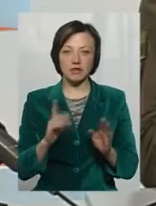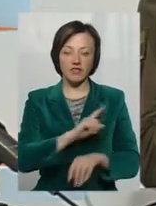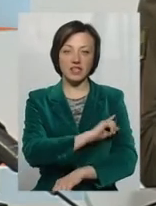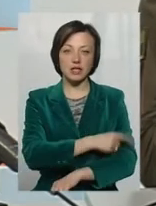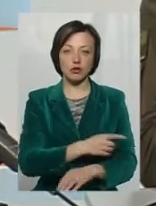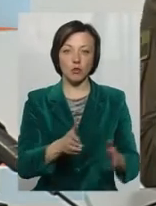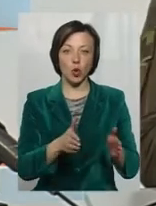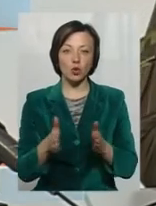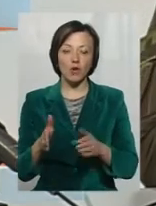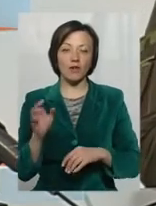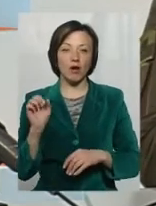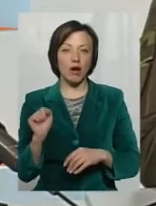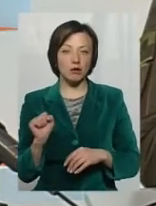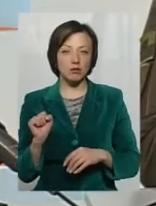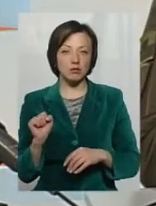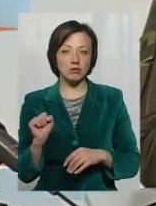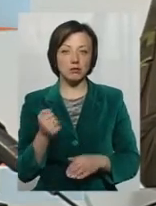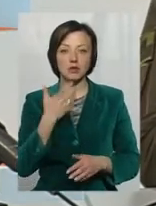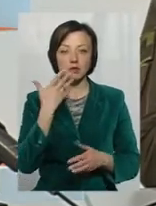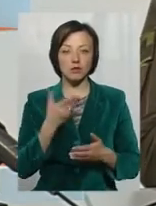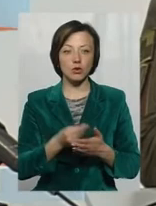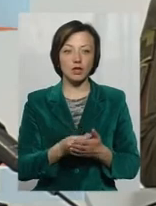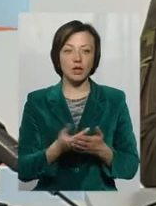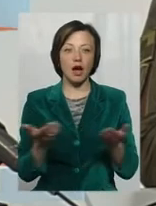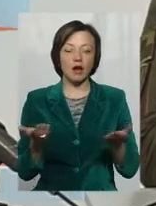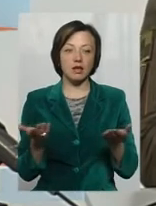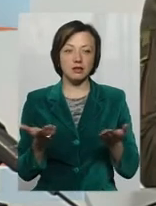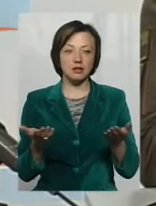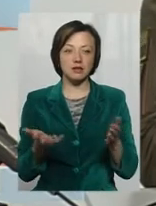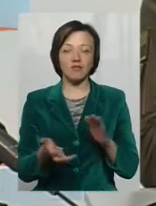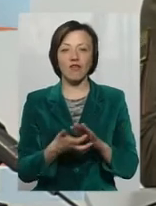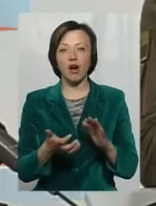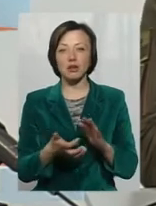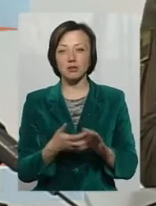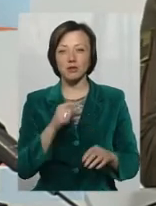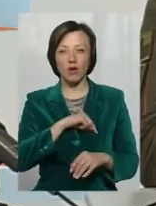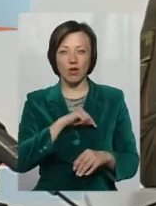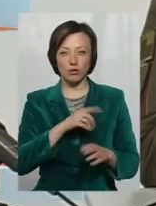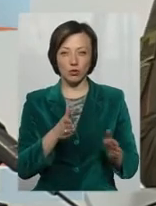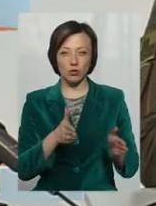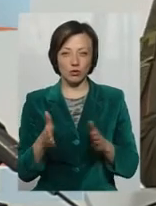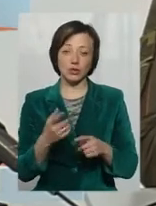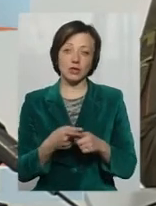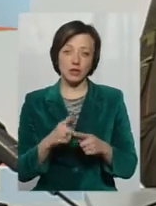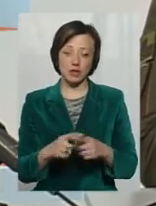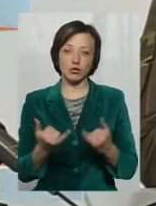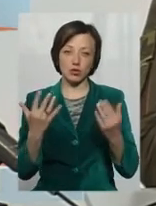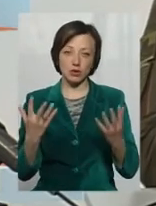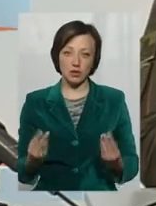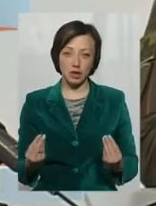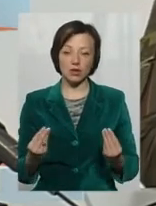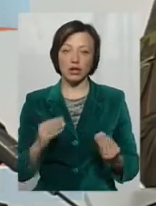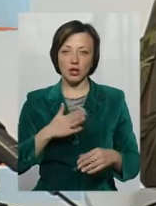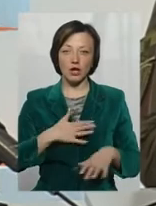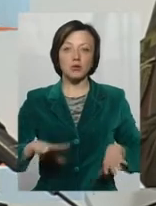фізичної підготовки, а свої вади, якісь психологічної готовності. І це на сьогоднішній день нашим